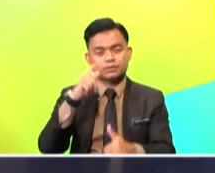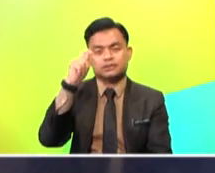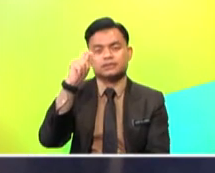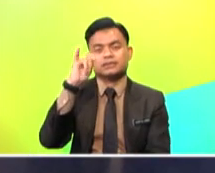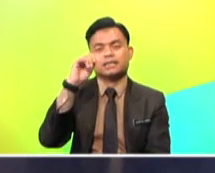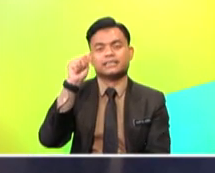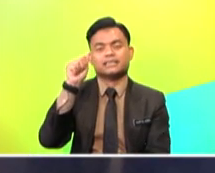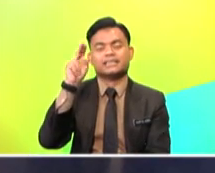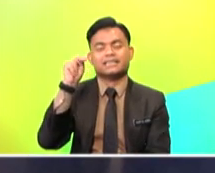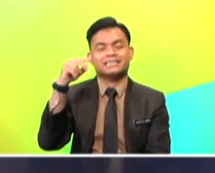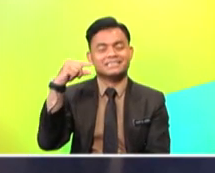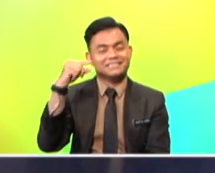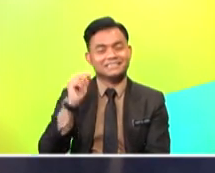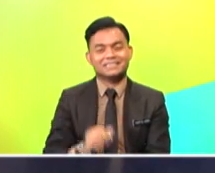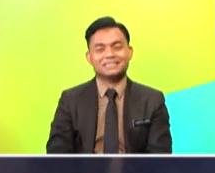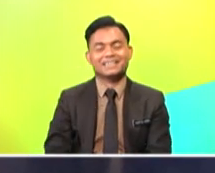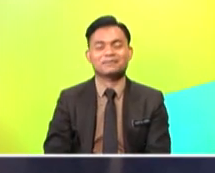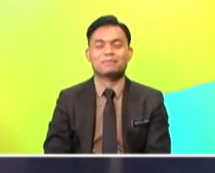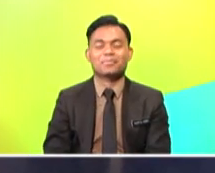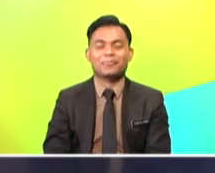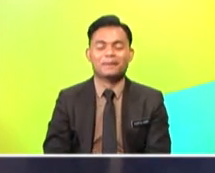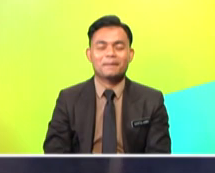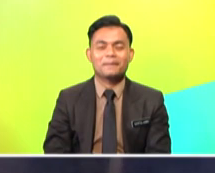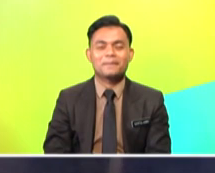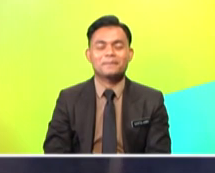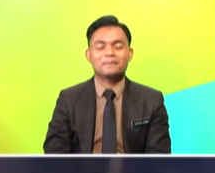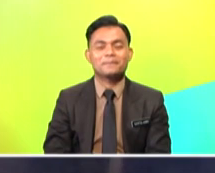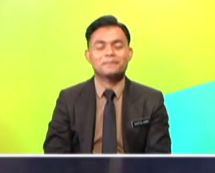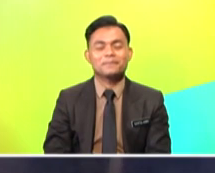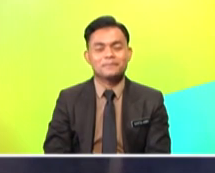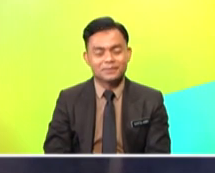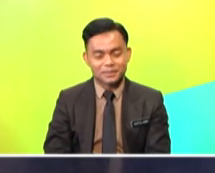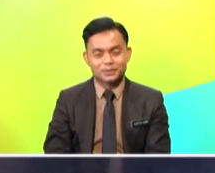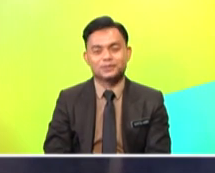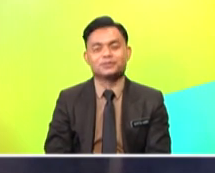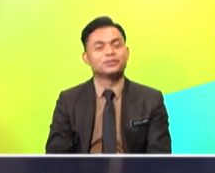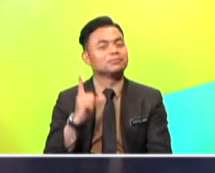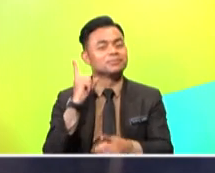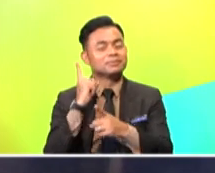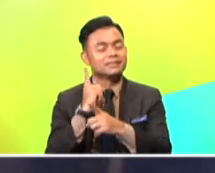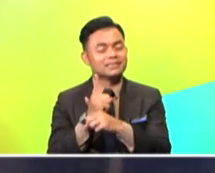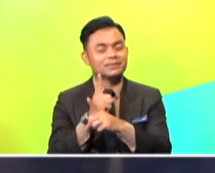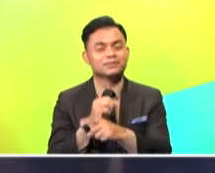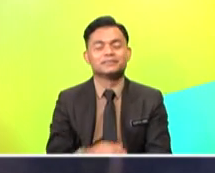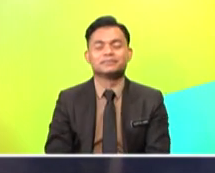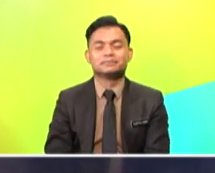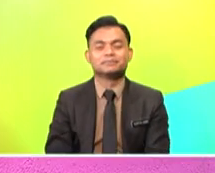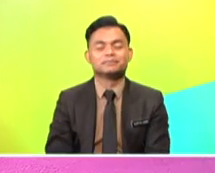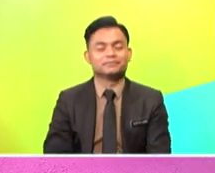mana? Tiang di mana? 1, 2, 3, 4, 5, 6. Ni kan, cikgu kan? Ya, betul. Itu ni yang dia. Okey. Okay. Letak kat